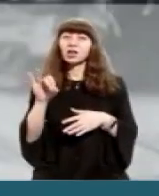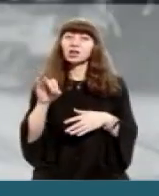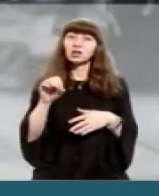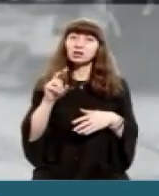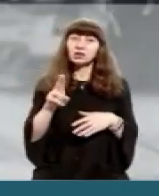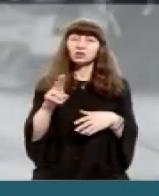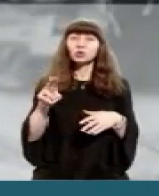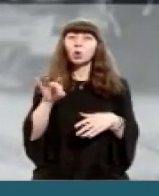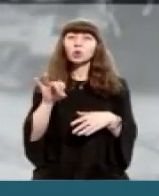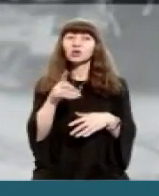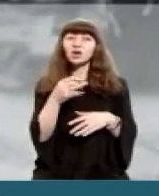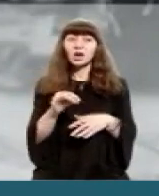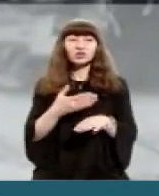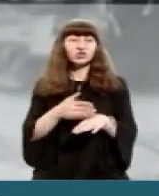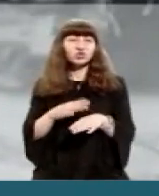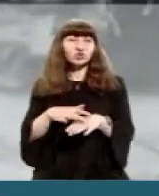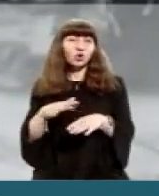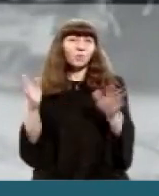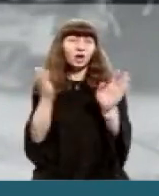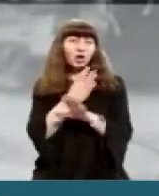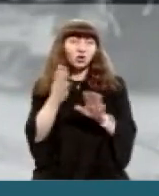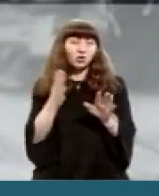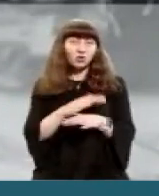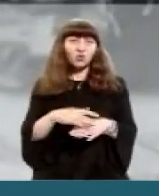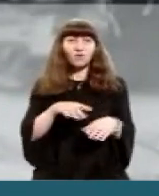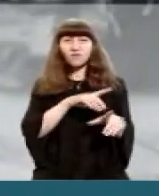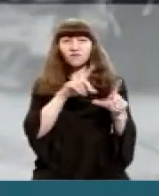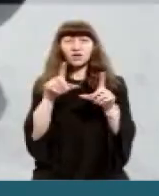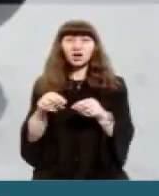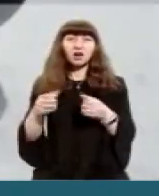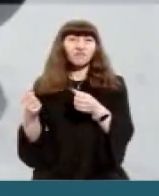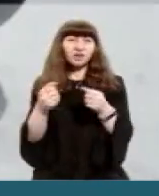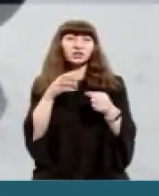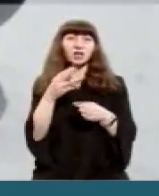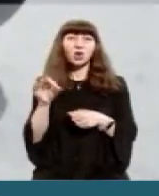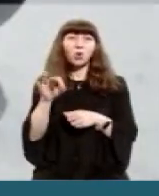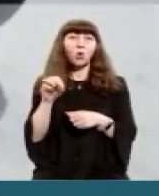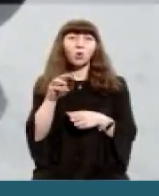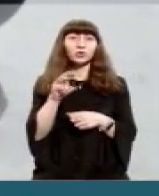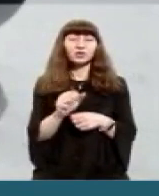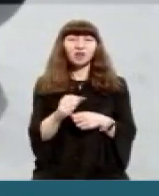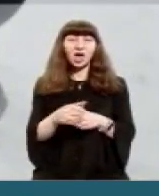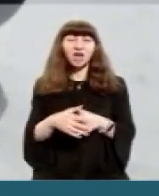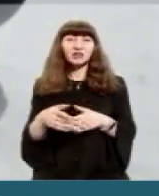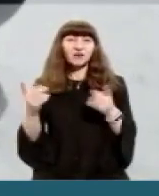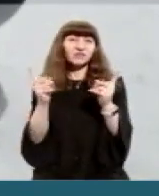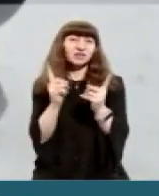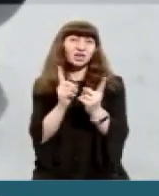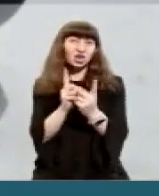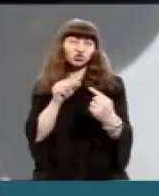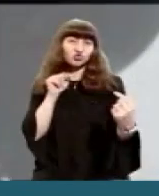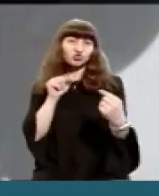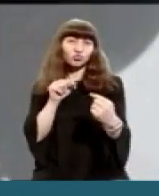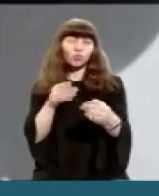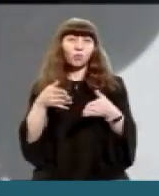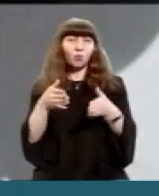Из-за тяжелых погодных условий водитель «Тойоты» не смог совершить обгон и выехал на встречную полосу. Там он столкнулся с автомобилем Nissan. Его водитель погиб на